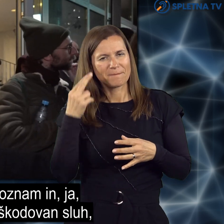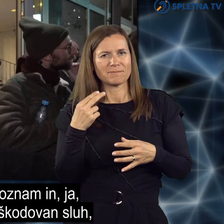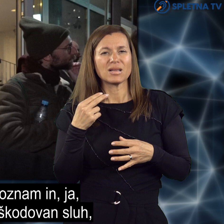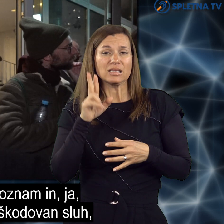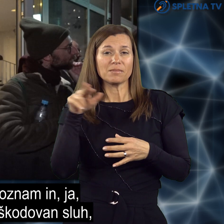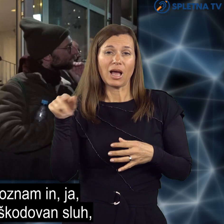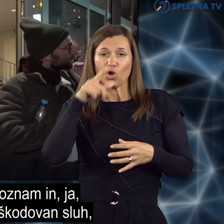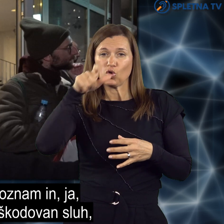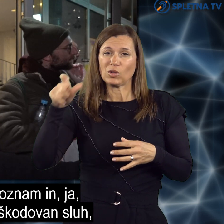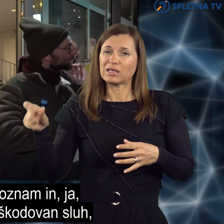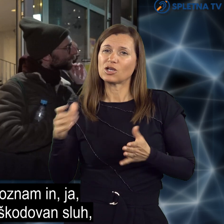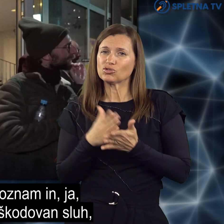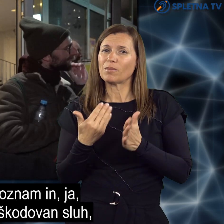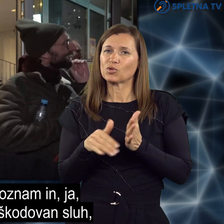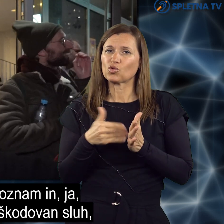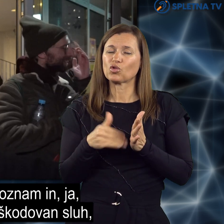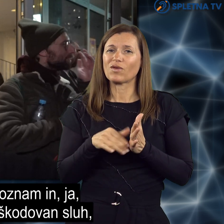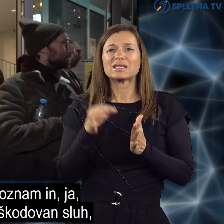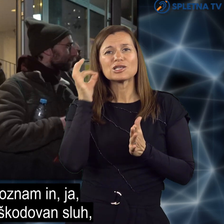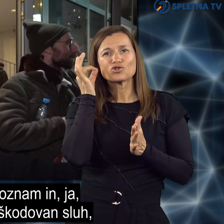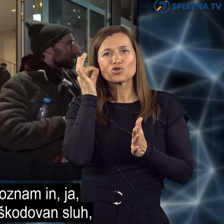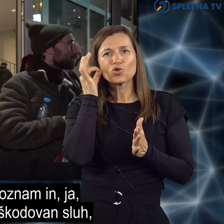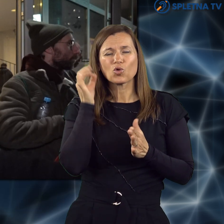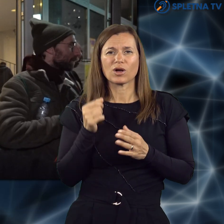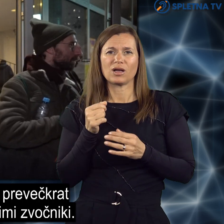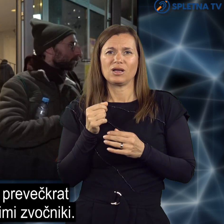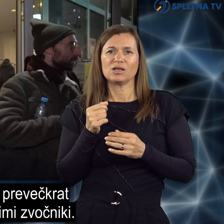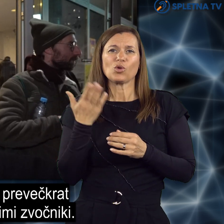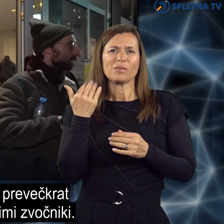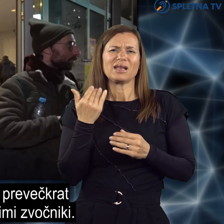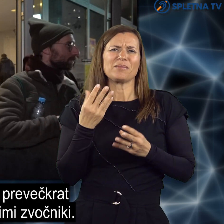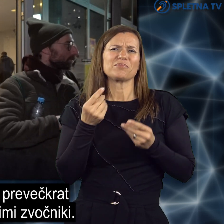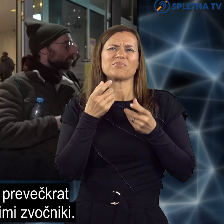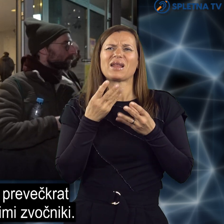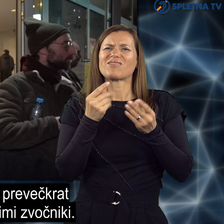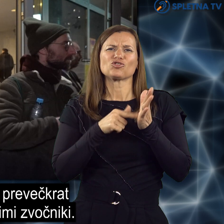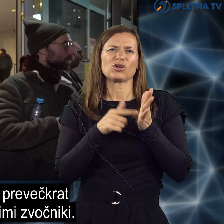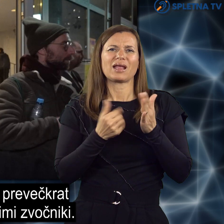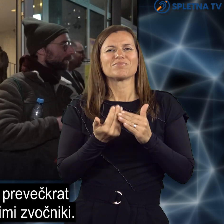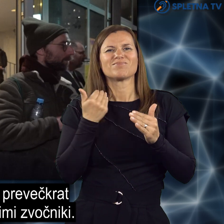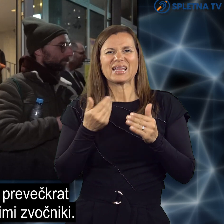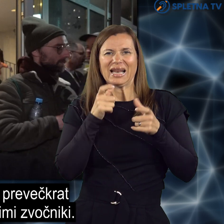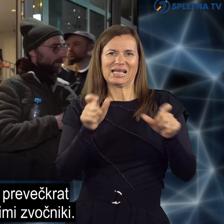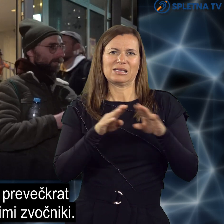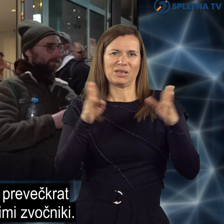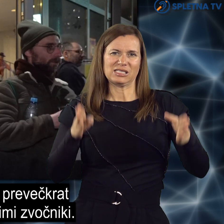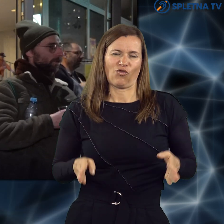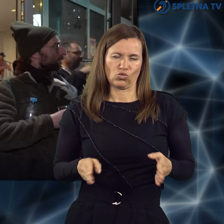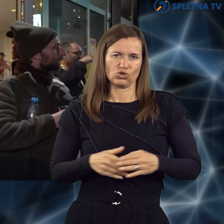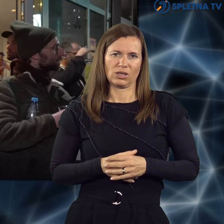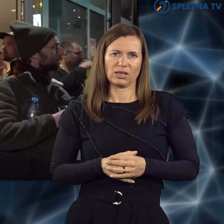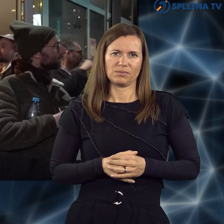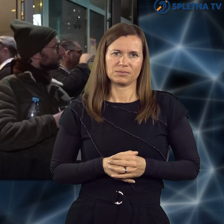poznam in ja, imajo ljudje oškodovan sluh, bili prevečkrat pred glasnimi zvočniki in